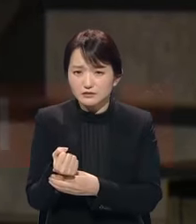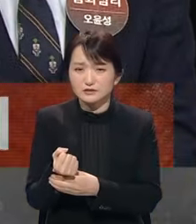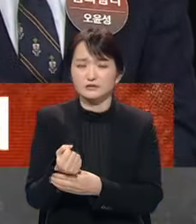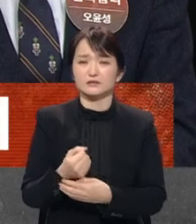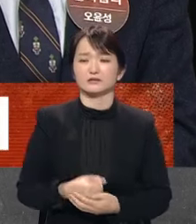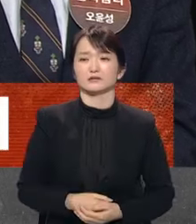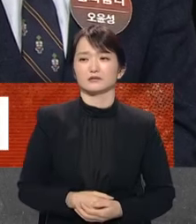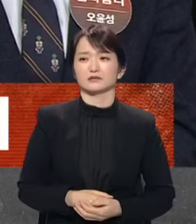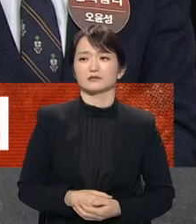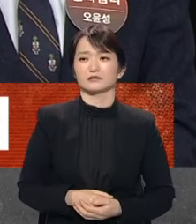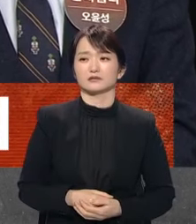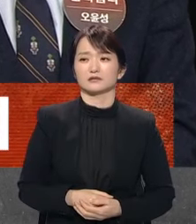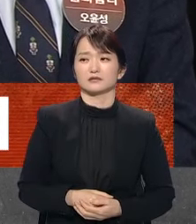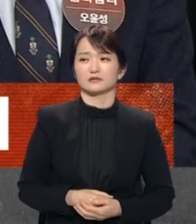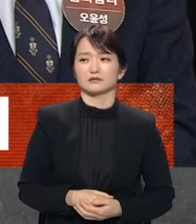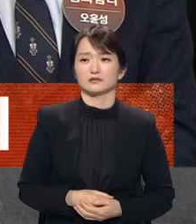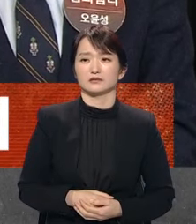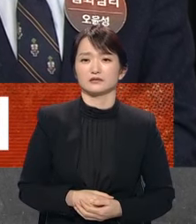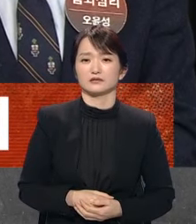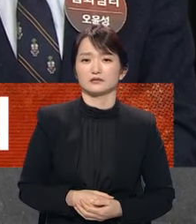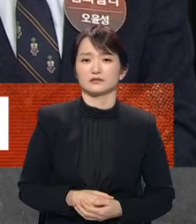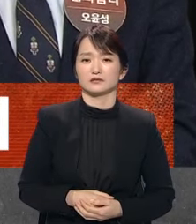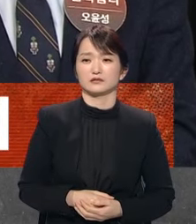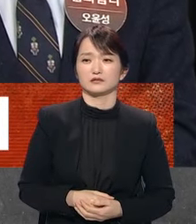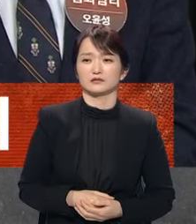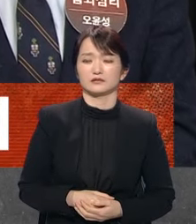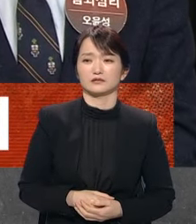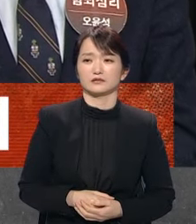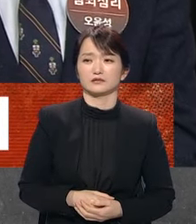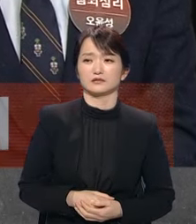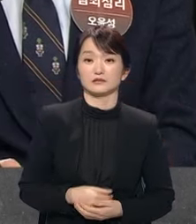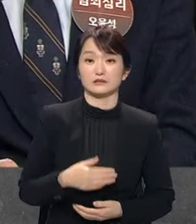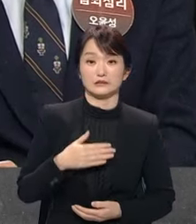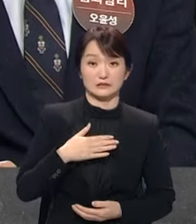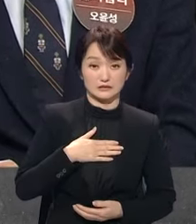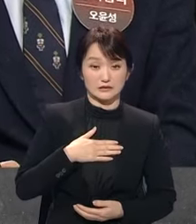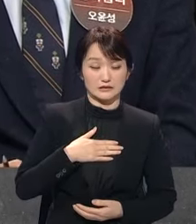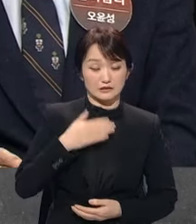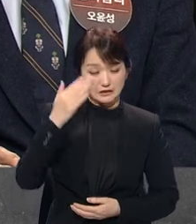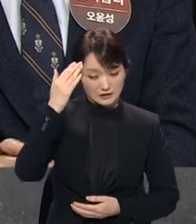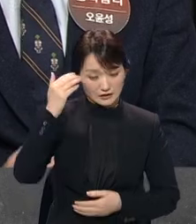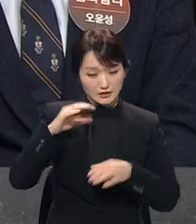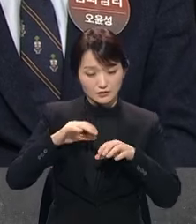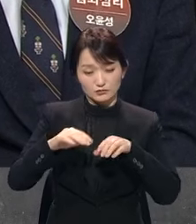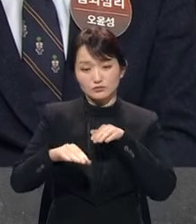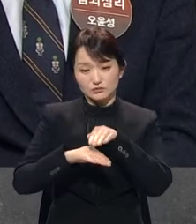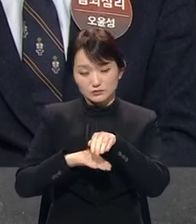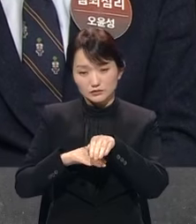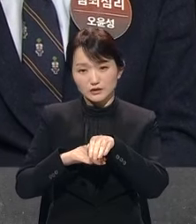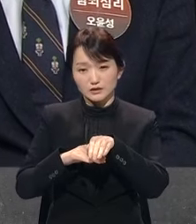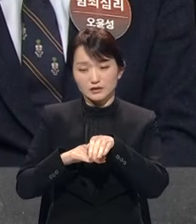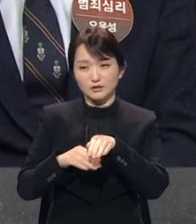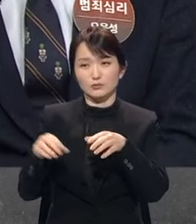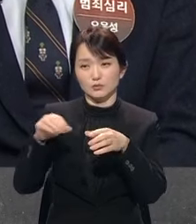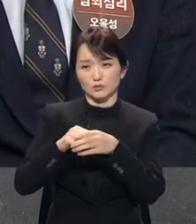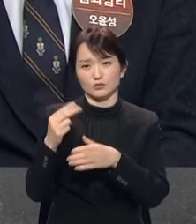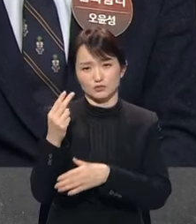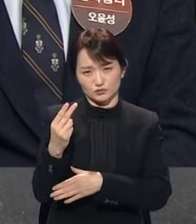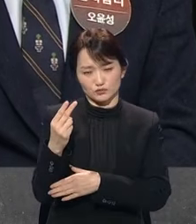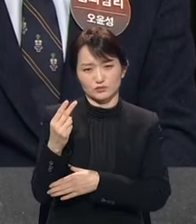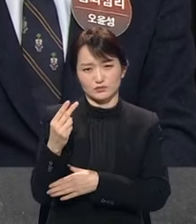나는 뭐 국산차 포함해서 전기차 포함해서 네 대가 있어 뭐 외제차 이게 어른들이 할 대화의 내용은 아니라고